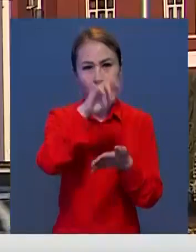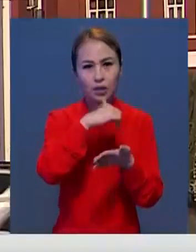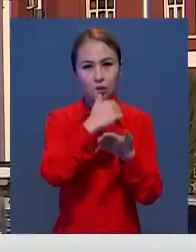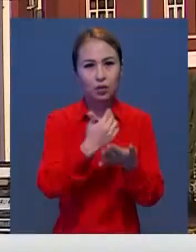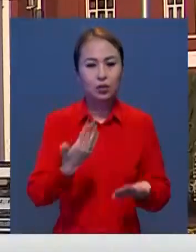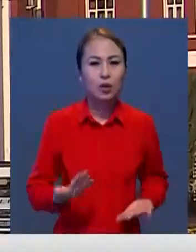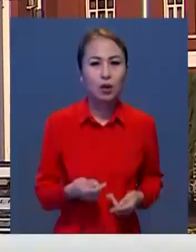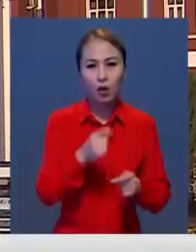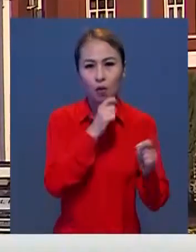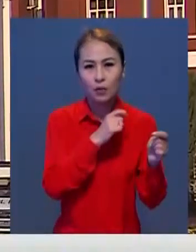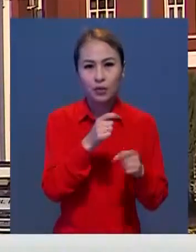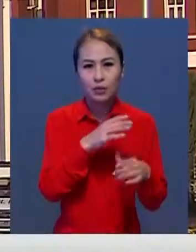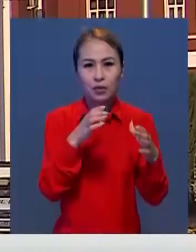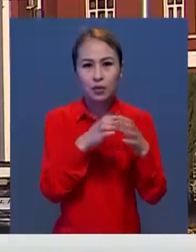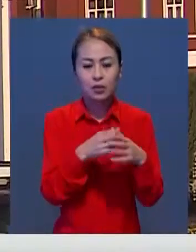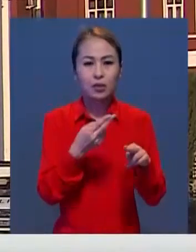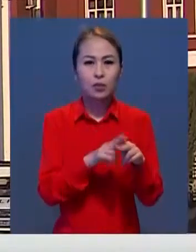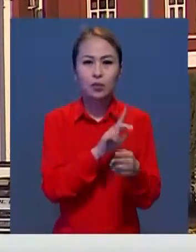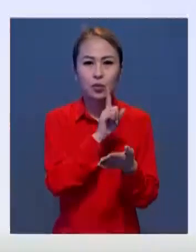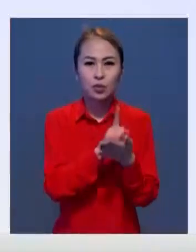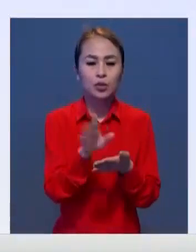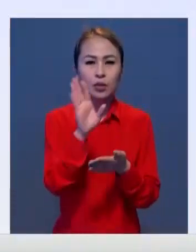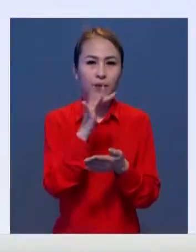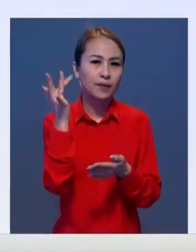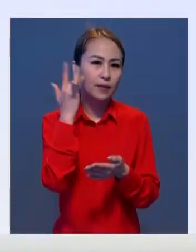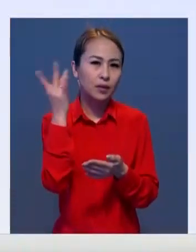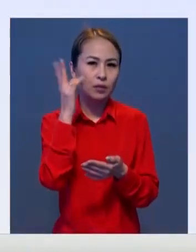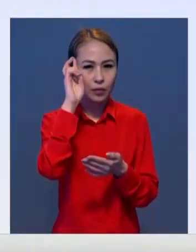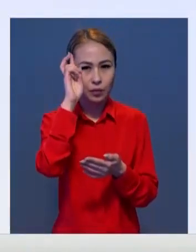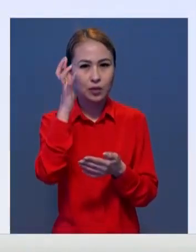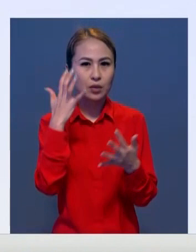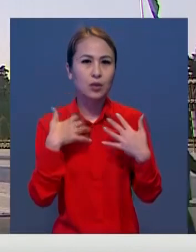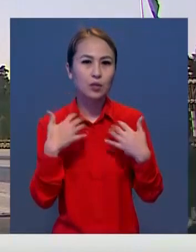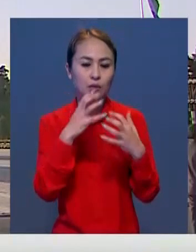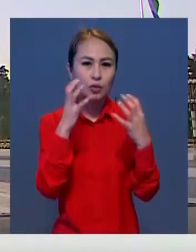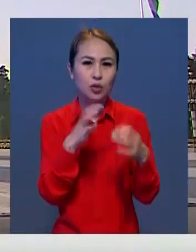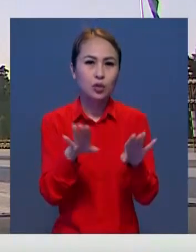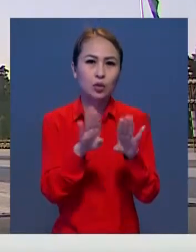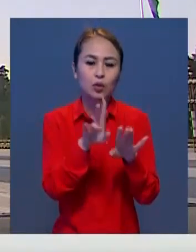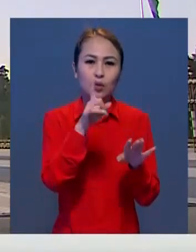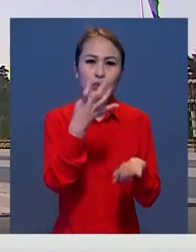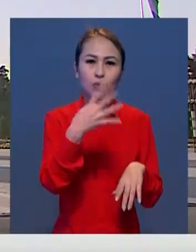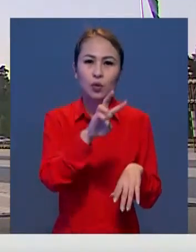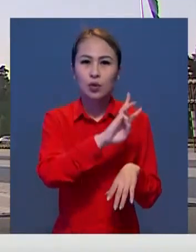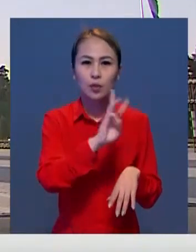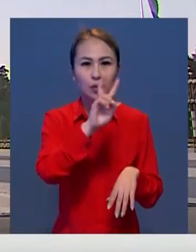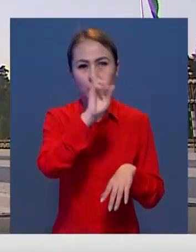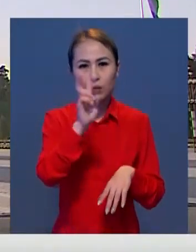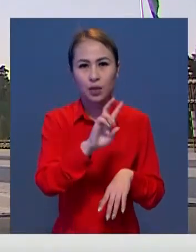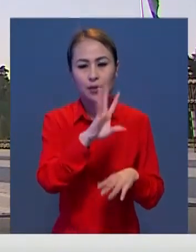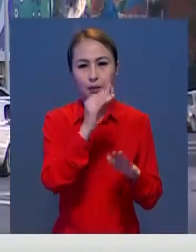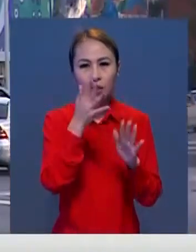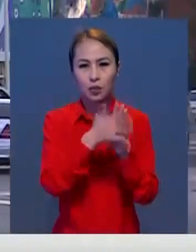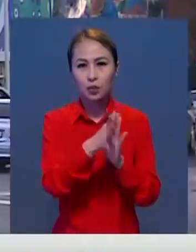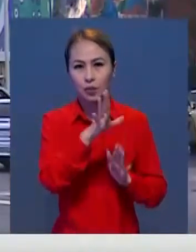мемлекет басшысы тұрғындарды қауіпсіздік шараларын сақтап жүруге шақырды. Былтыр үкімет денсаулық сақтау жүйесін қолдауға 140 миллион